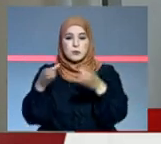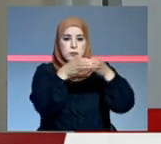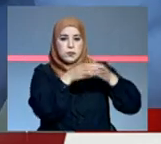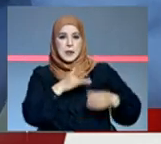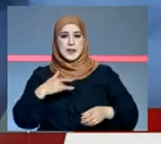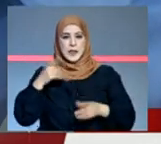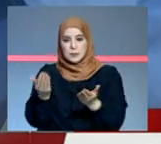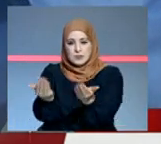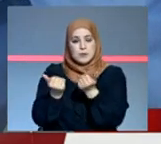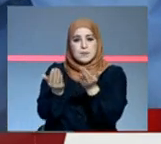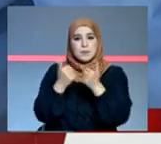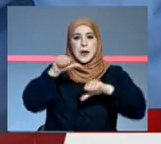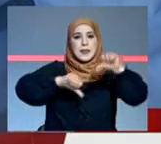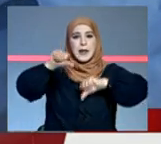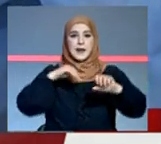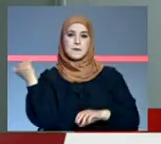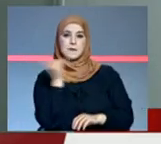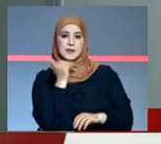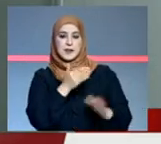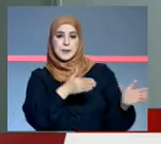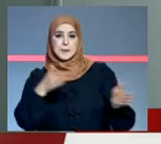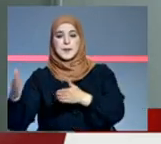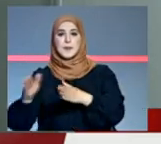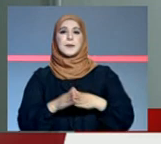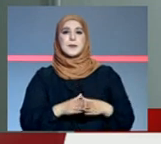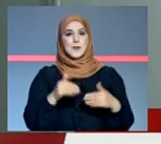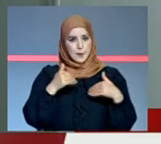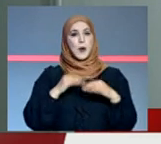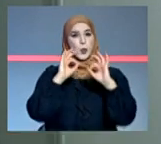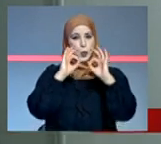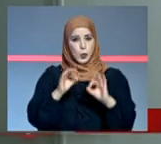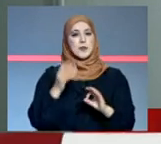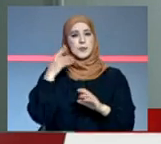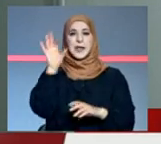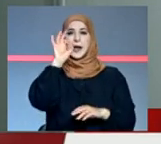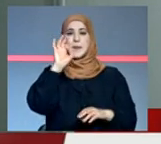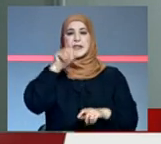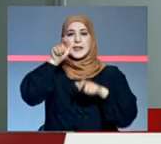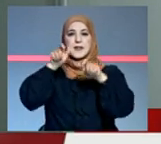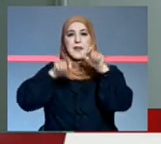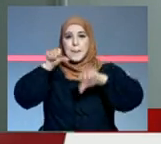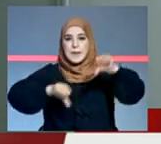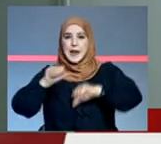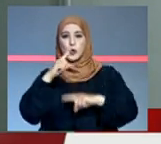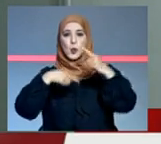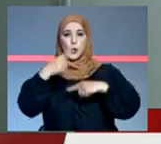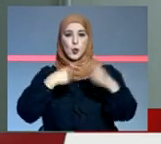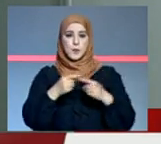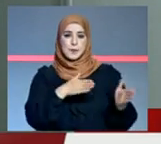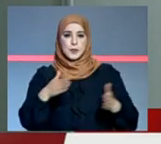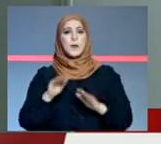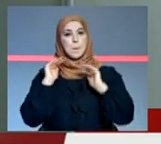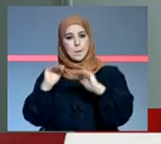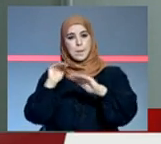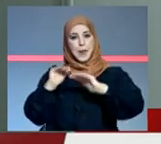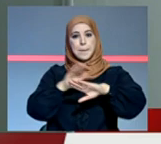رفع العينات وإجراء التحاليل اللازمة. كنا نعمل في عينات ما يزيد على 50 عينة يوميا، وفي نفس